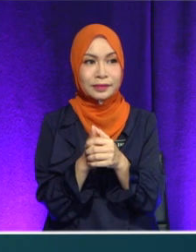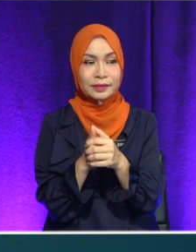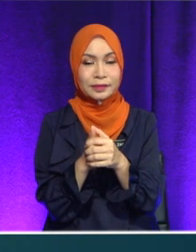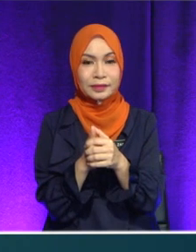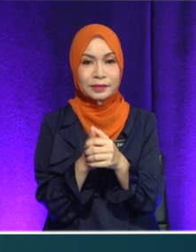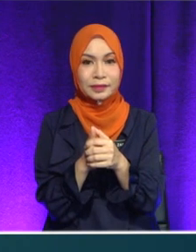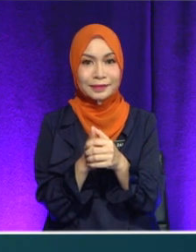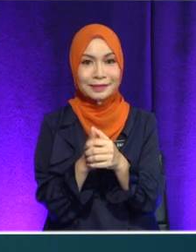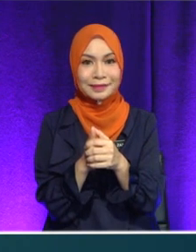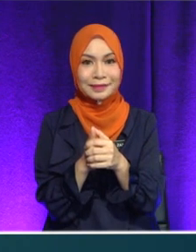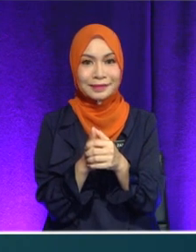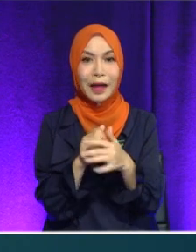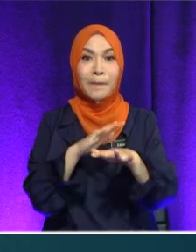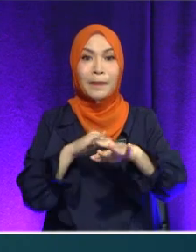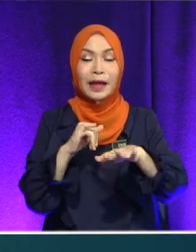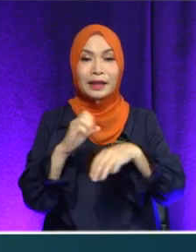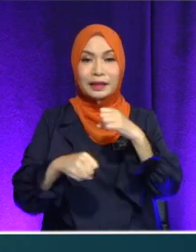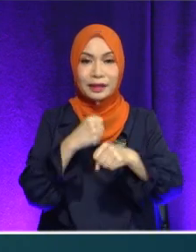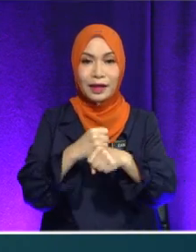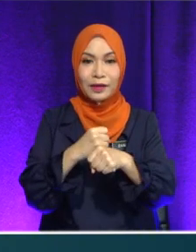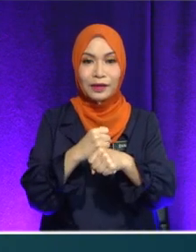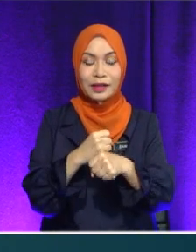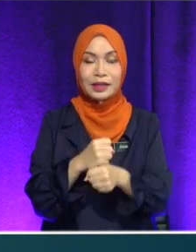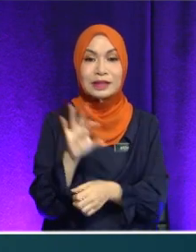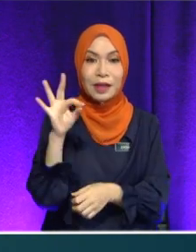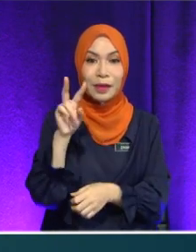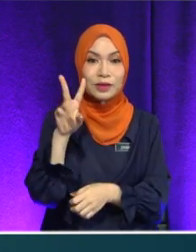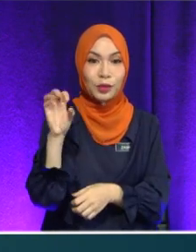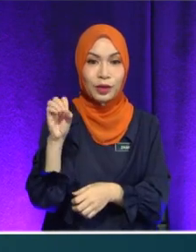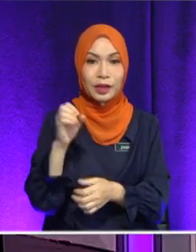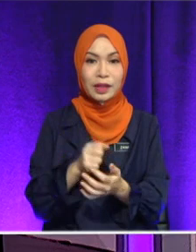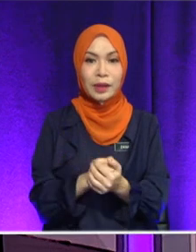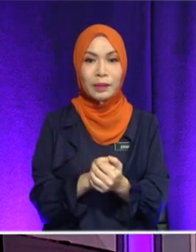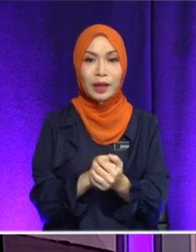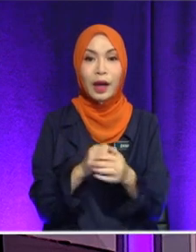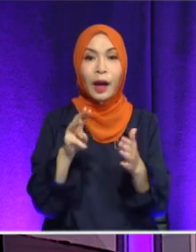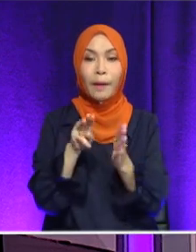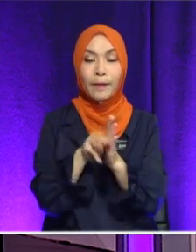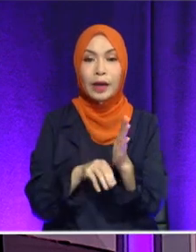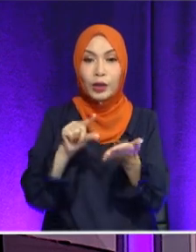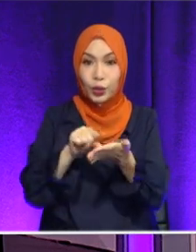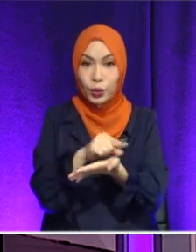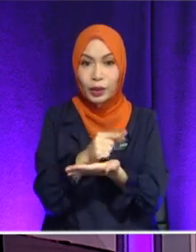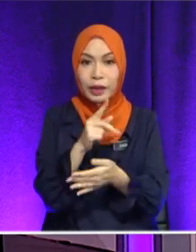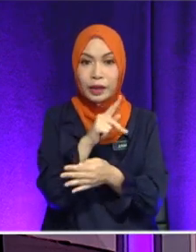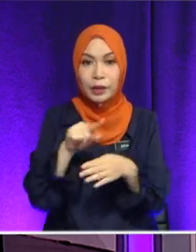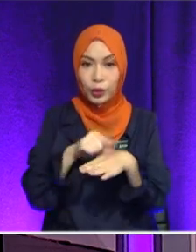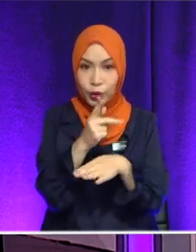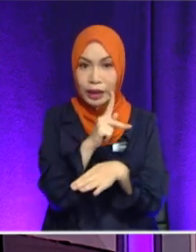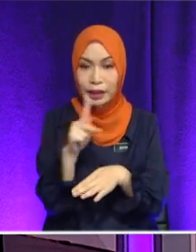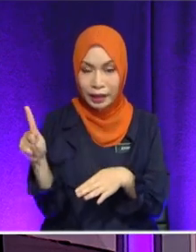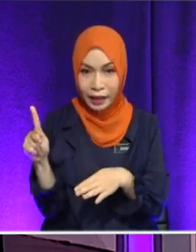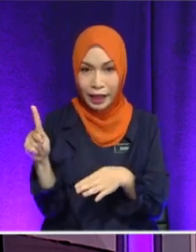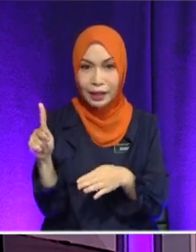dihasilkan pada tahun 1905 dan menggunakan media cat minyak Oke kalau kita tengok di sini eee apa yang tadi